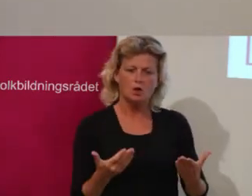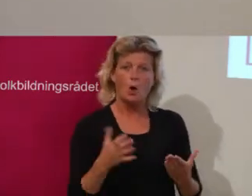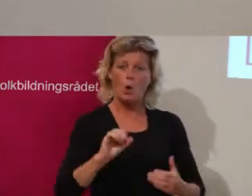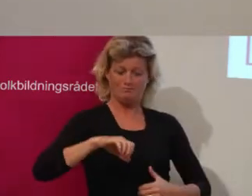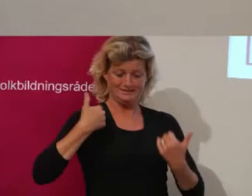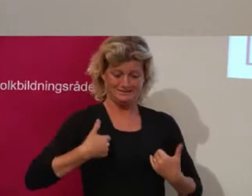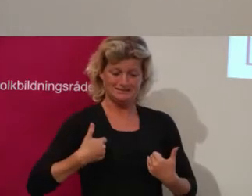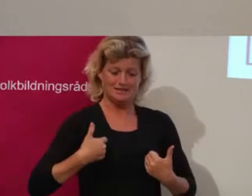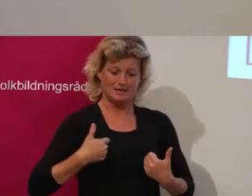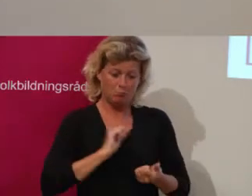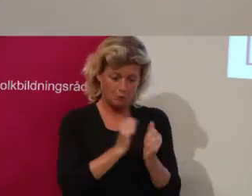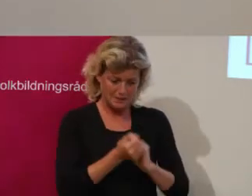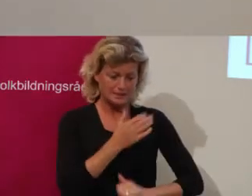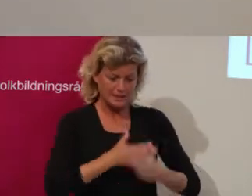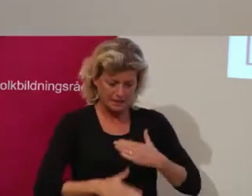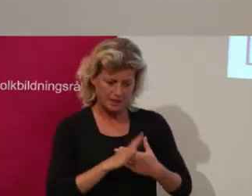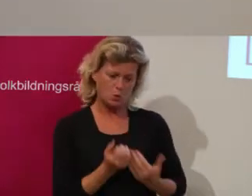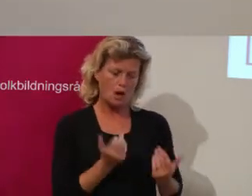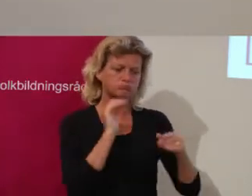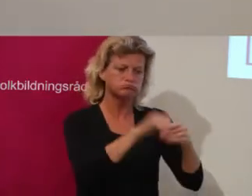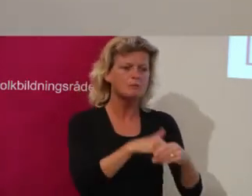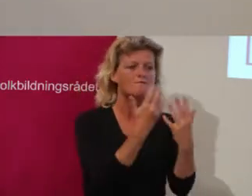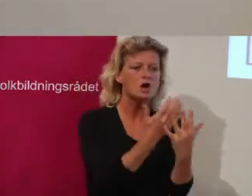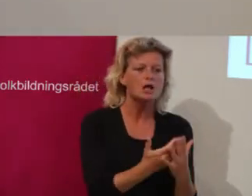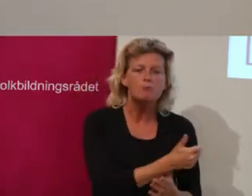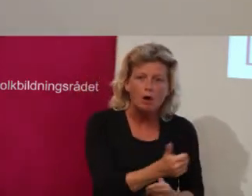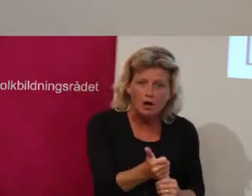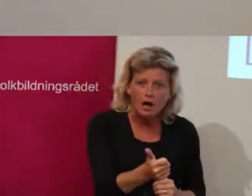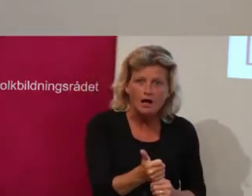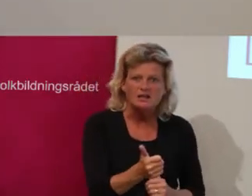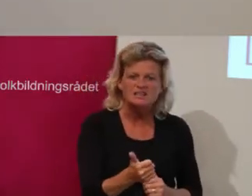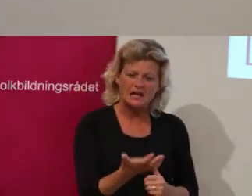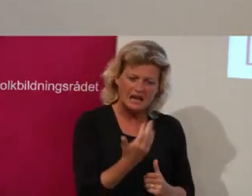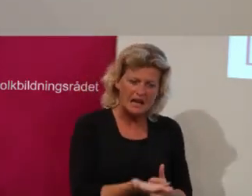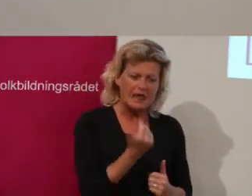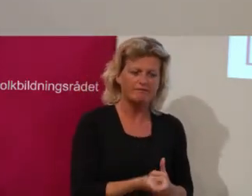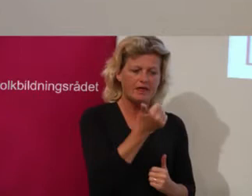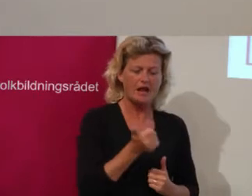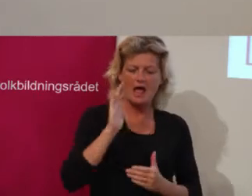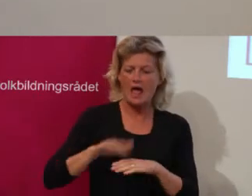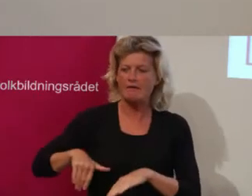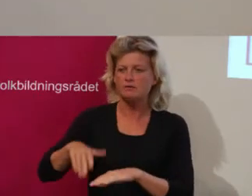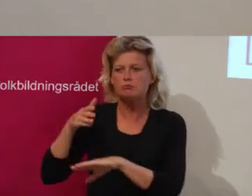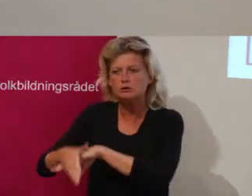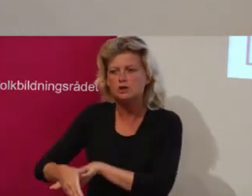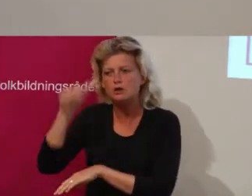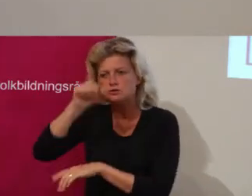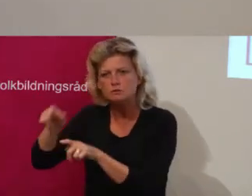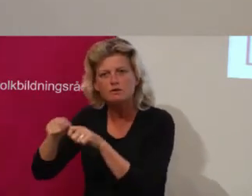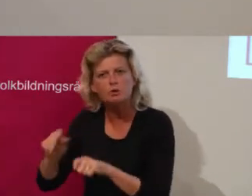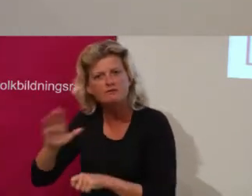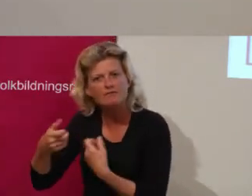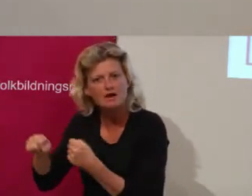politiskt intresserad, att gå på en föreläsning än att gå till ett studiecirkel eller ett långsiktigt engagemang. Och det kan också underlätta för